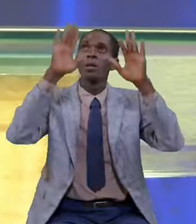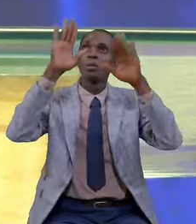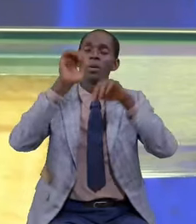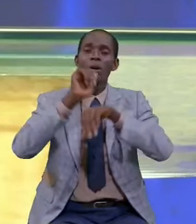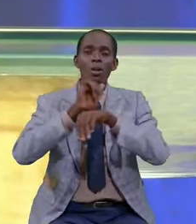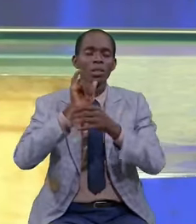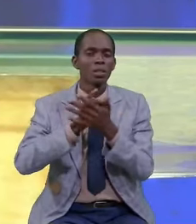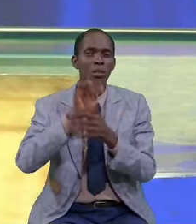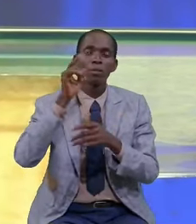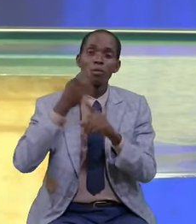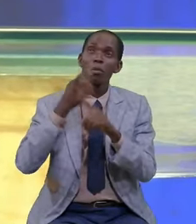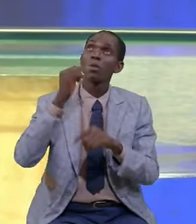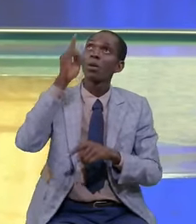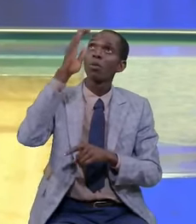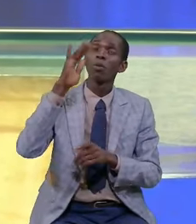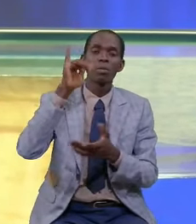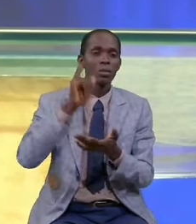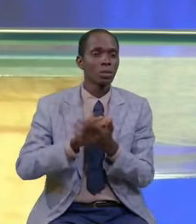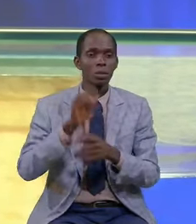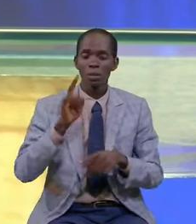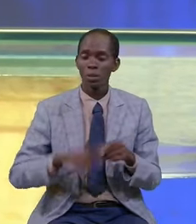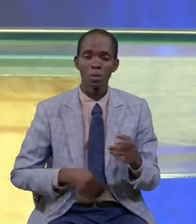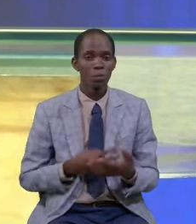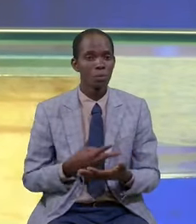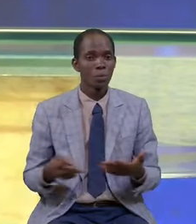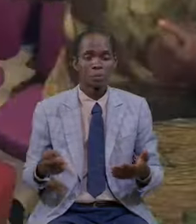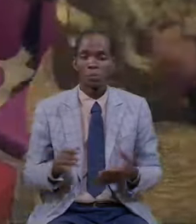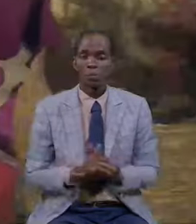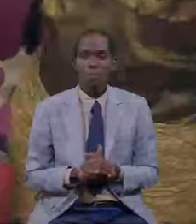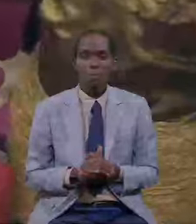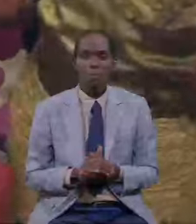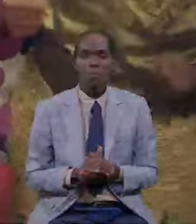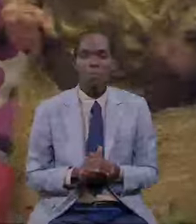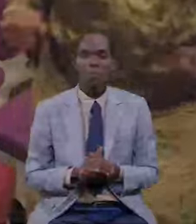Espérez votre miracle de la part du Dieu qui ne peut échouer.